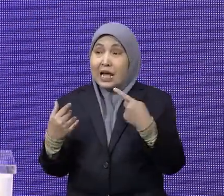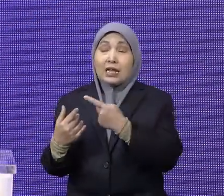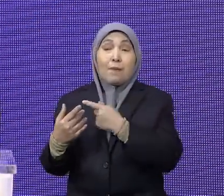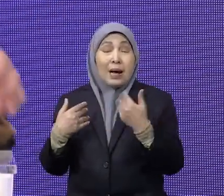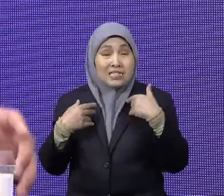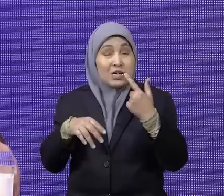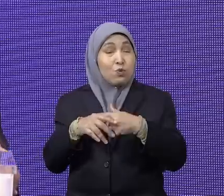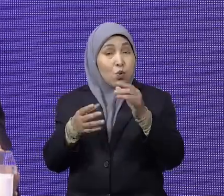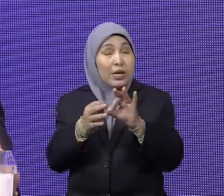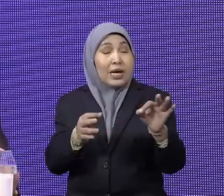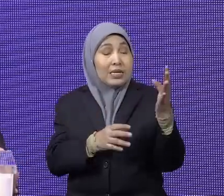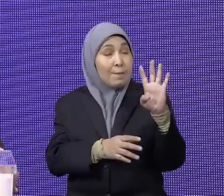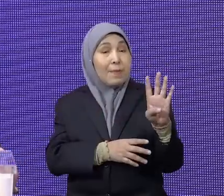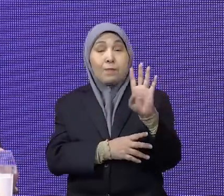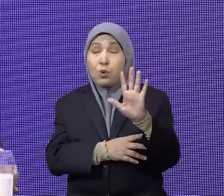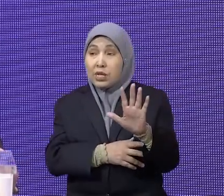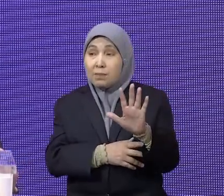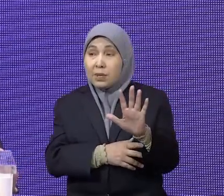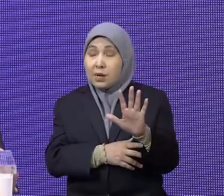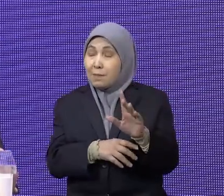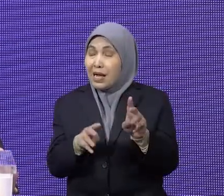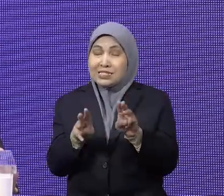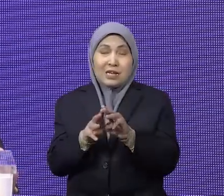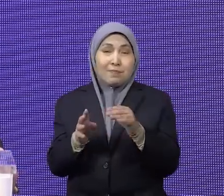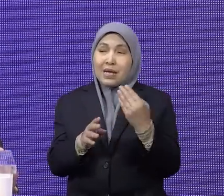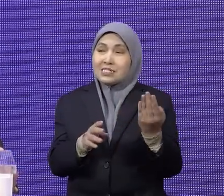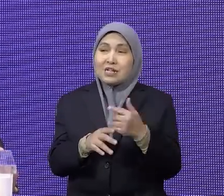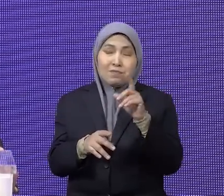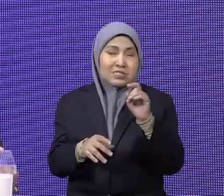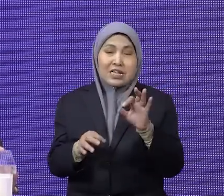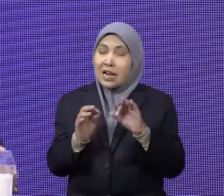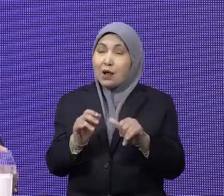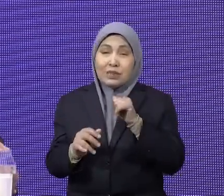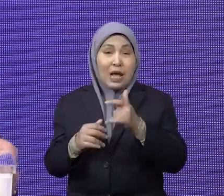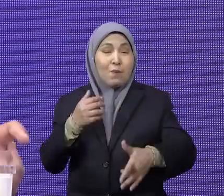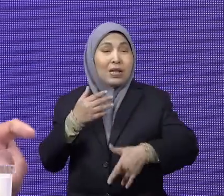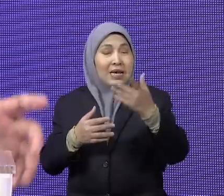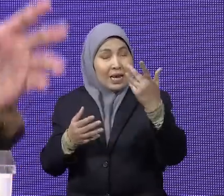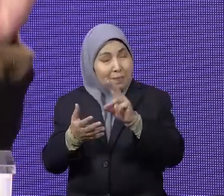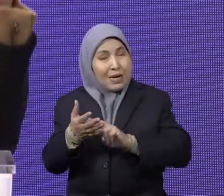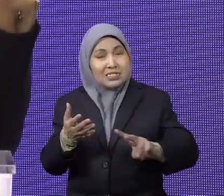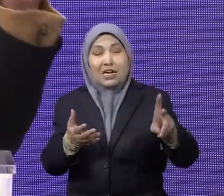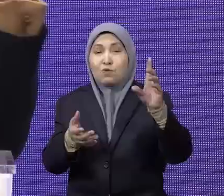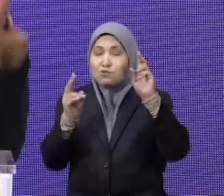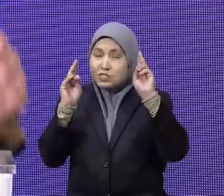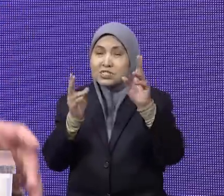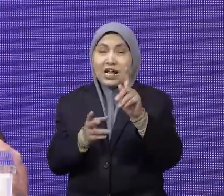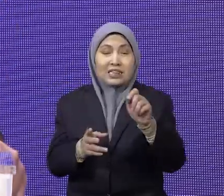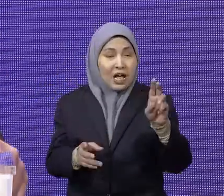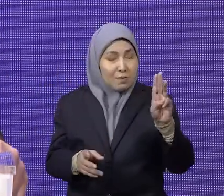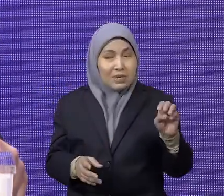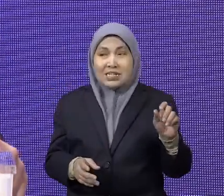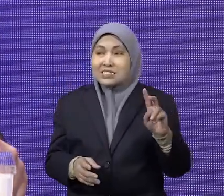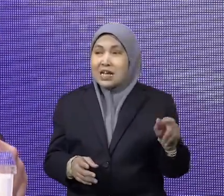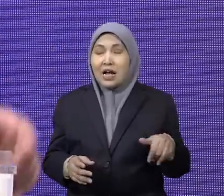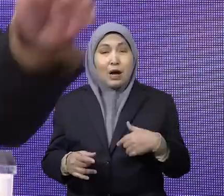insya Allah untuk ayat yang ke-45. Macam biasa juga, mesti kalau tak didahulu dengan bacaan Ustaz Tarmizi Abdul Rahman,